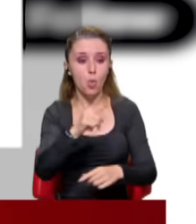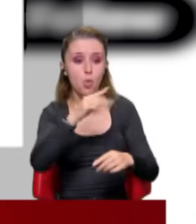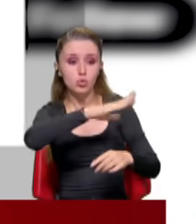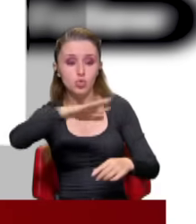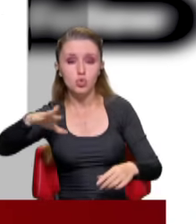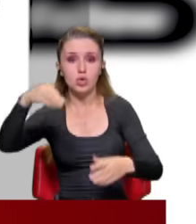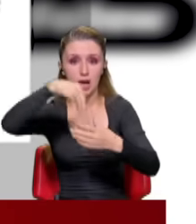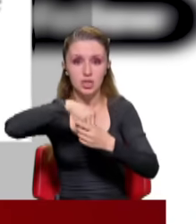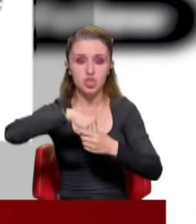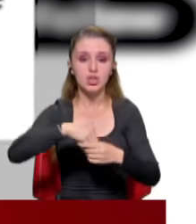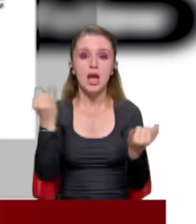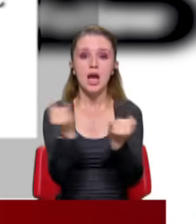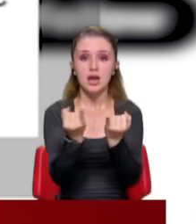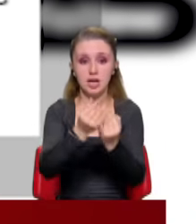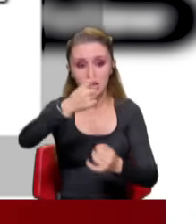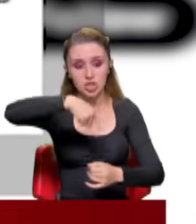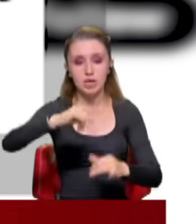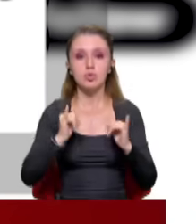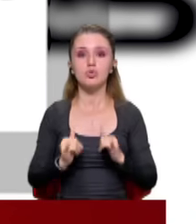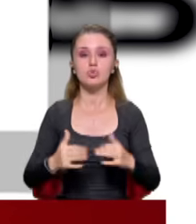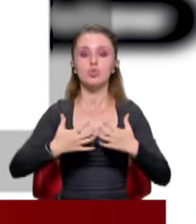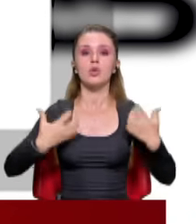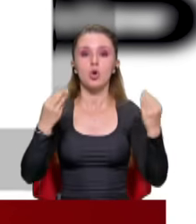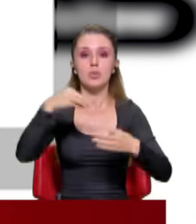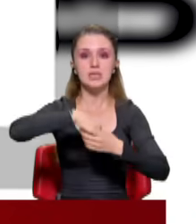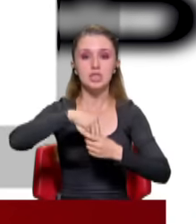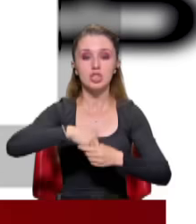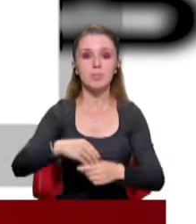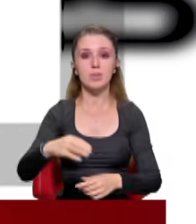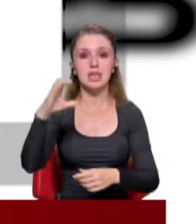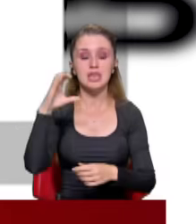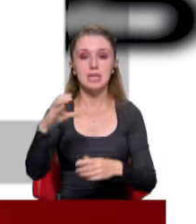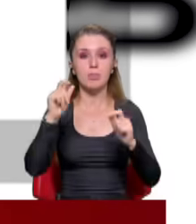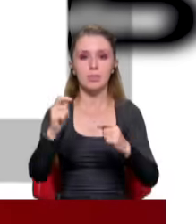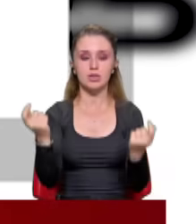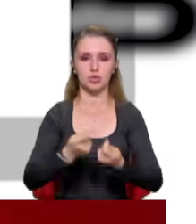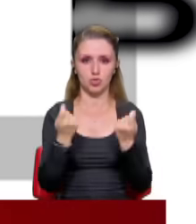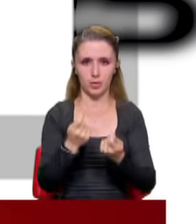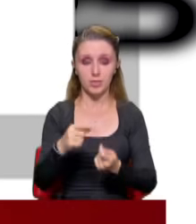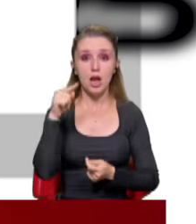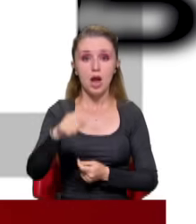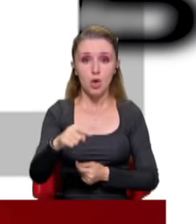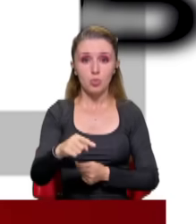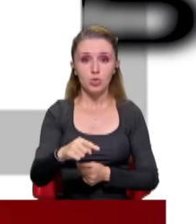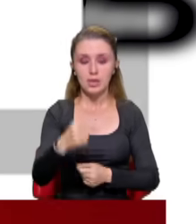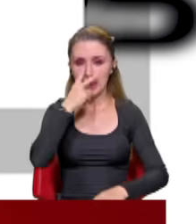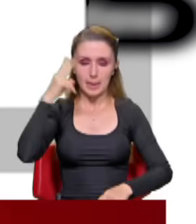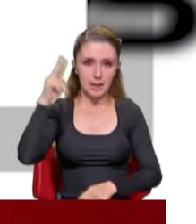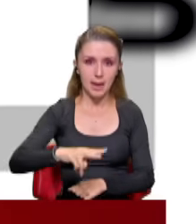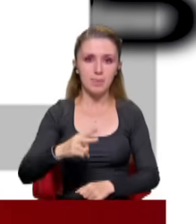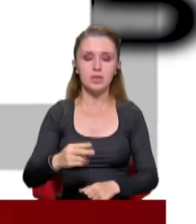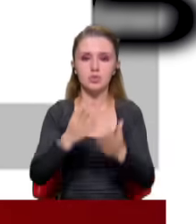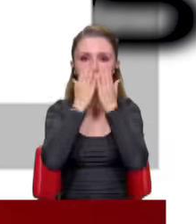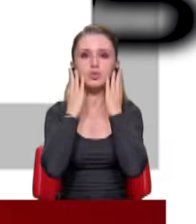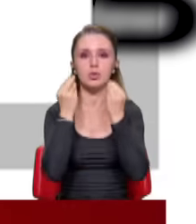çocukların şehri kardeşlerimizin huzur ve güven içinde yaşayacağı bir İslam Beldesi yapmaya hazırdır Buna da andolsun hamdolsun